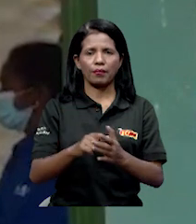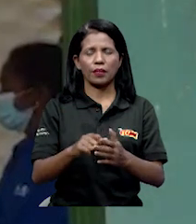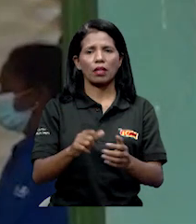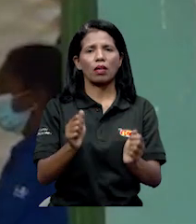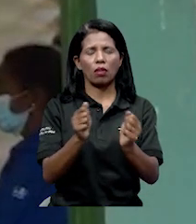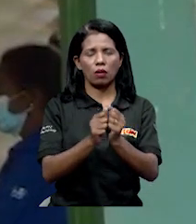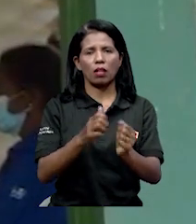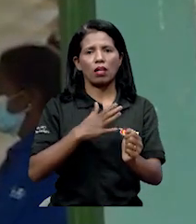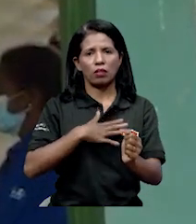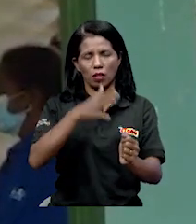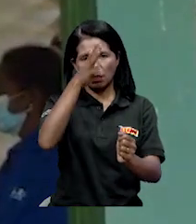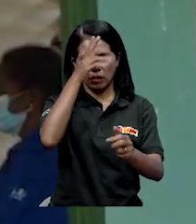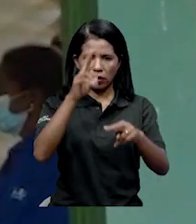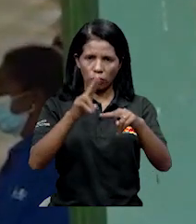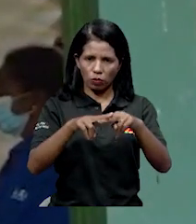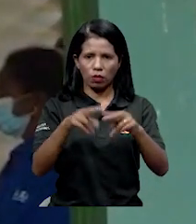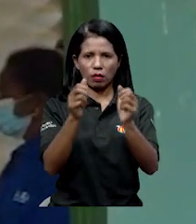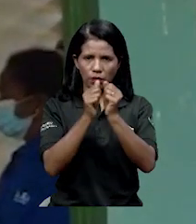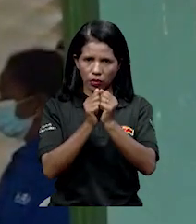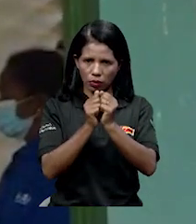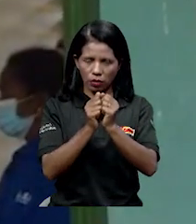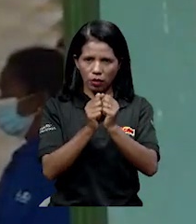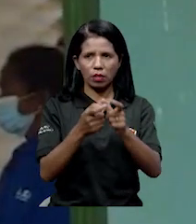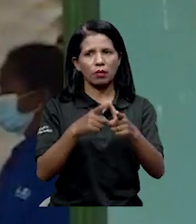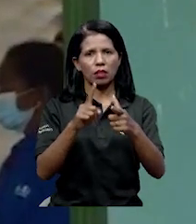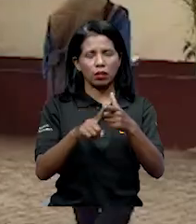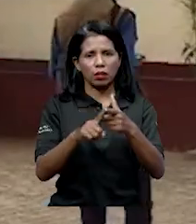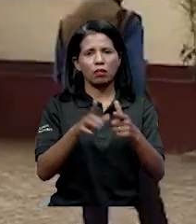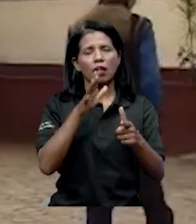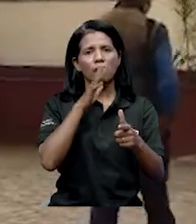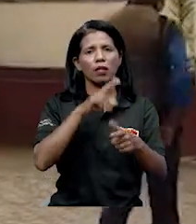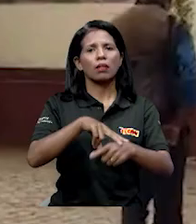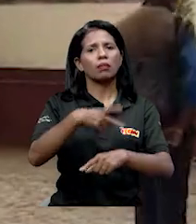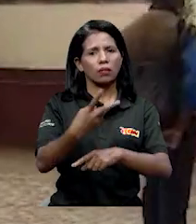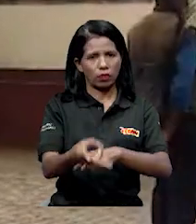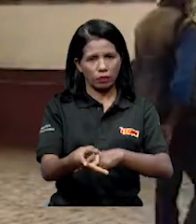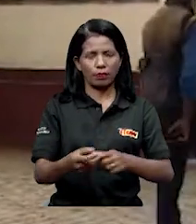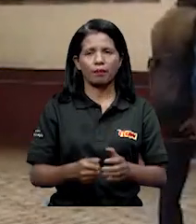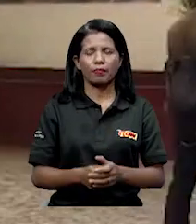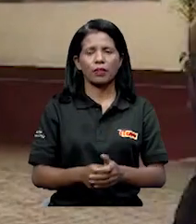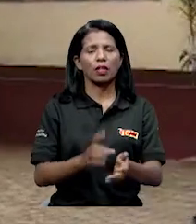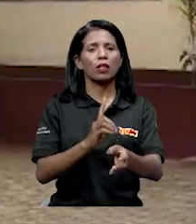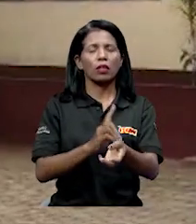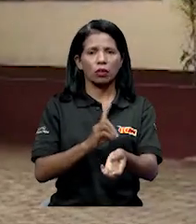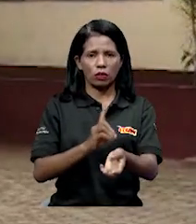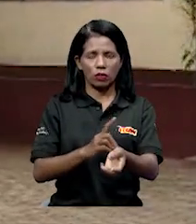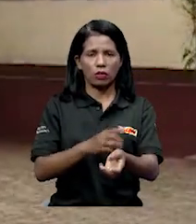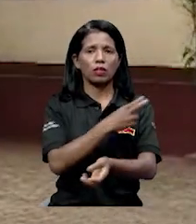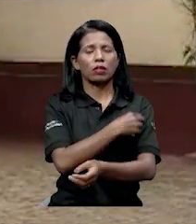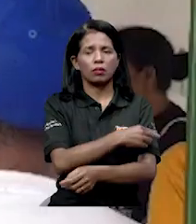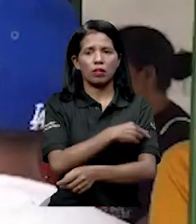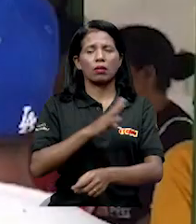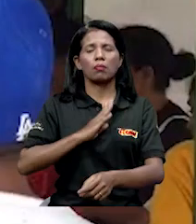tu tur hamu tu kena ba depois la clear ni ba kufila Médico geral sala emergência Hospital Regional